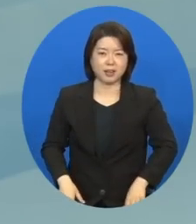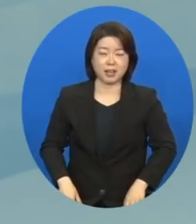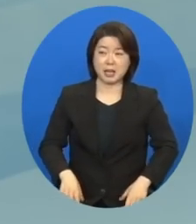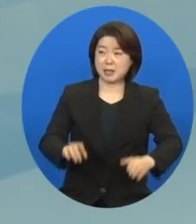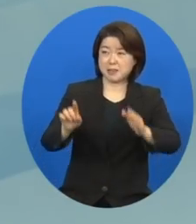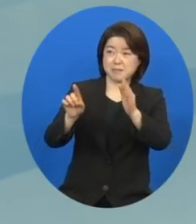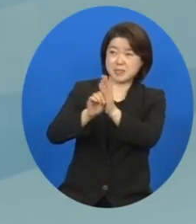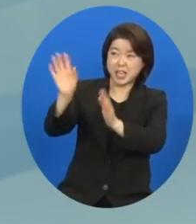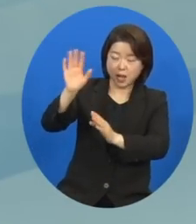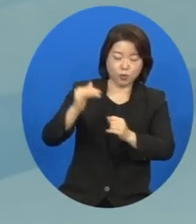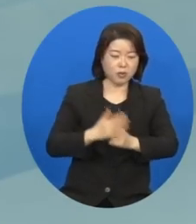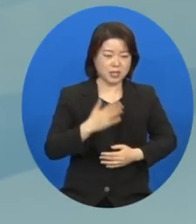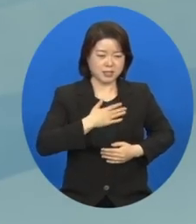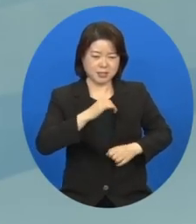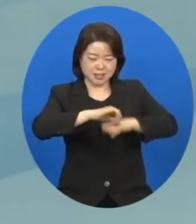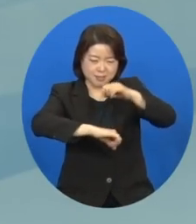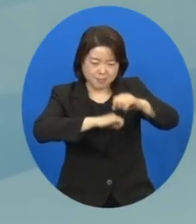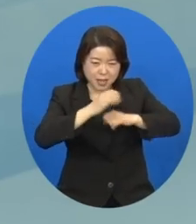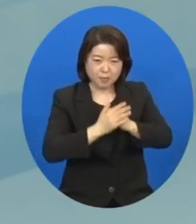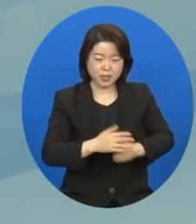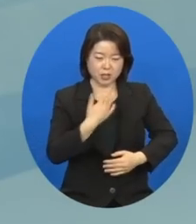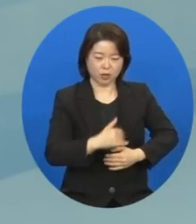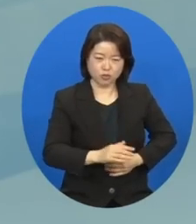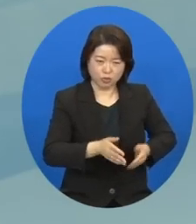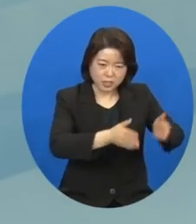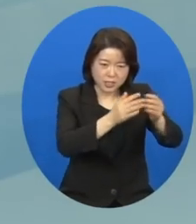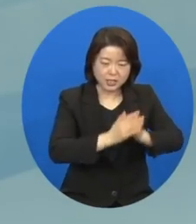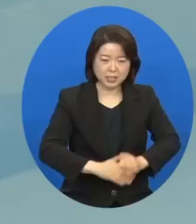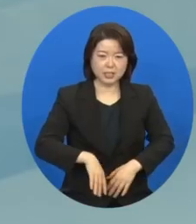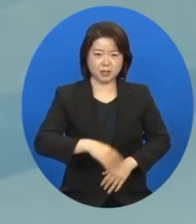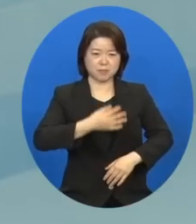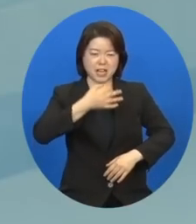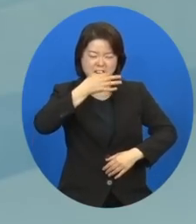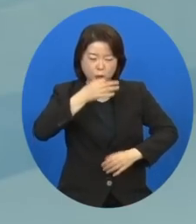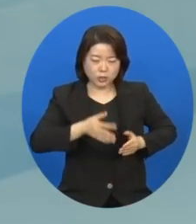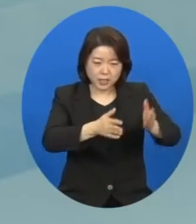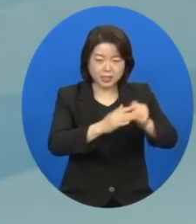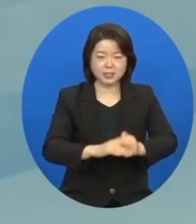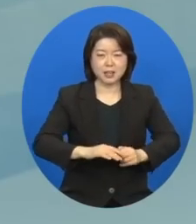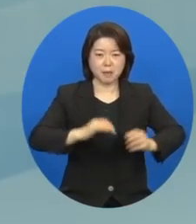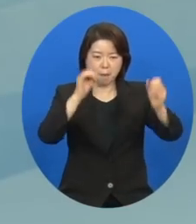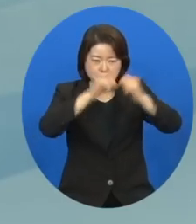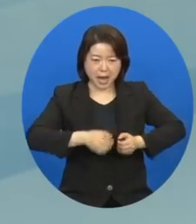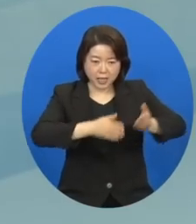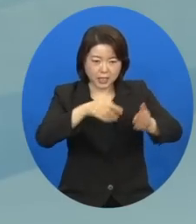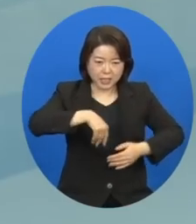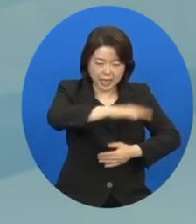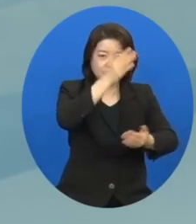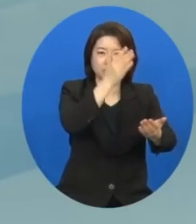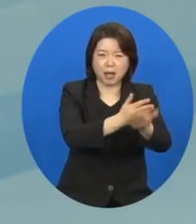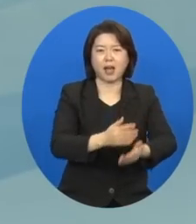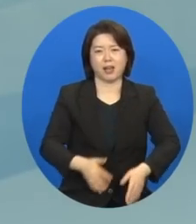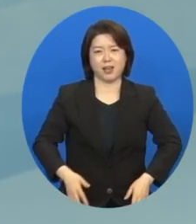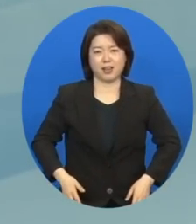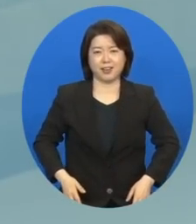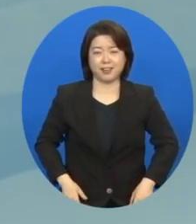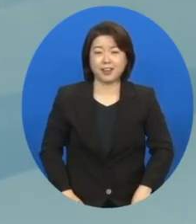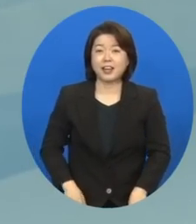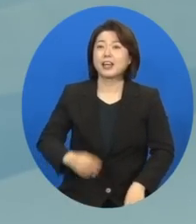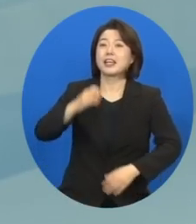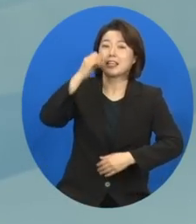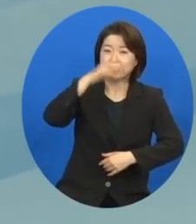길, 정욕의 길, 멸망의 길로 가지 말라는 것이죠. 자, 어떻게 하나님을 의지하며 삽니까? 대단한 것이 아니에요.